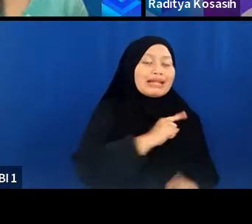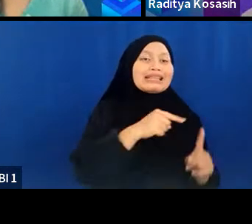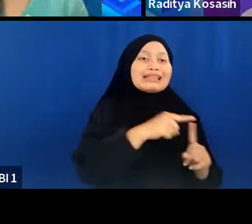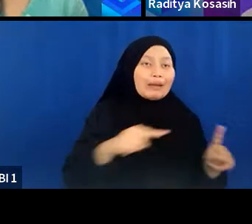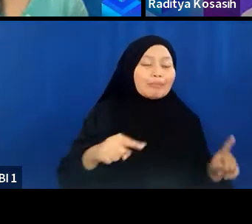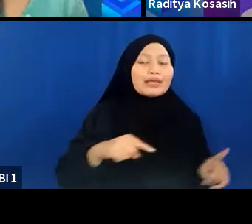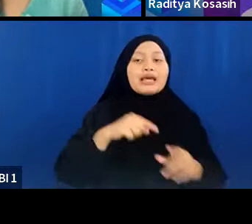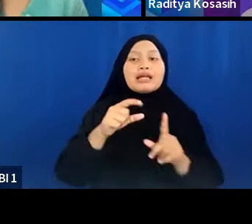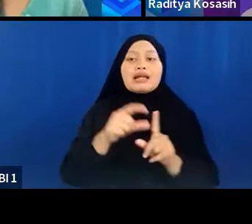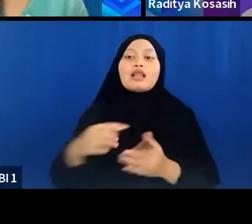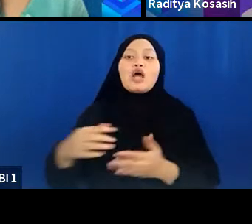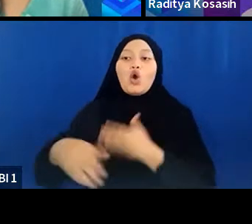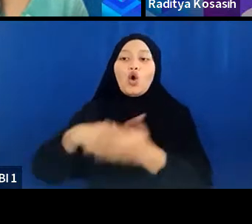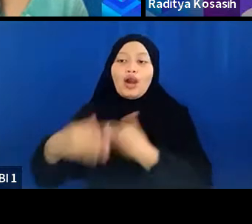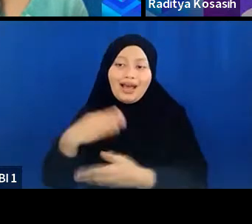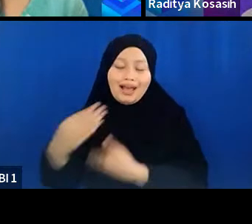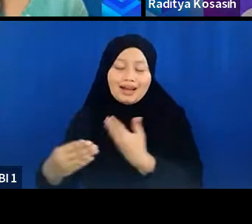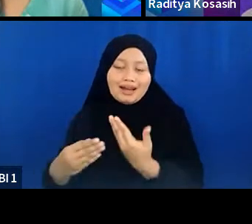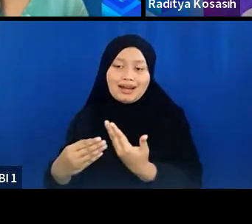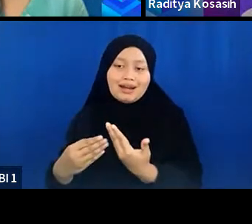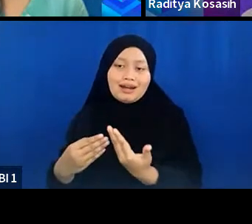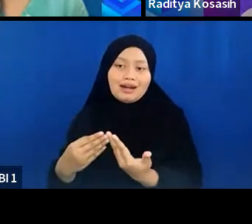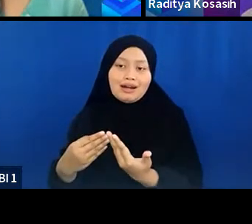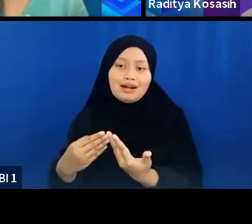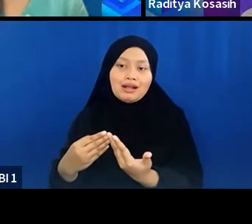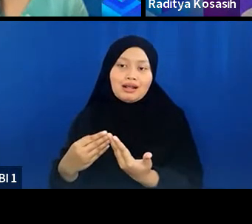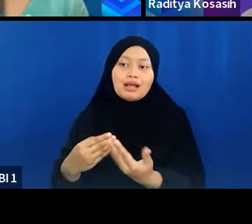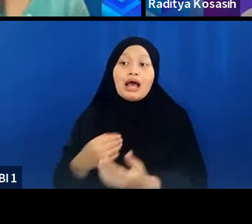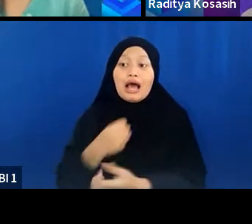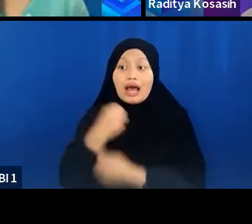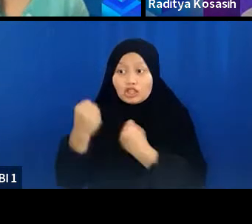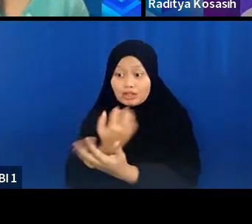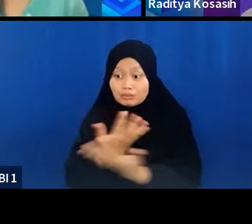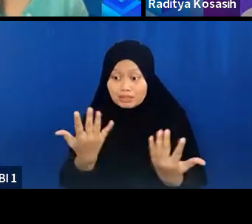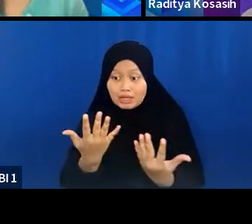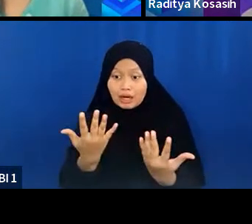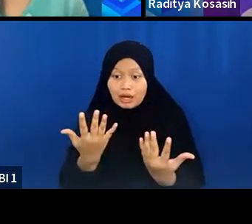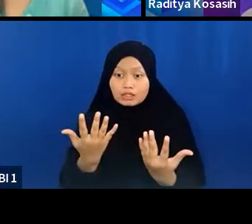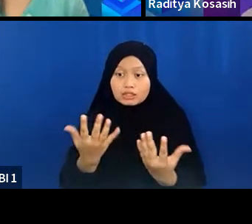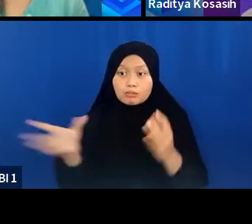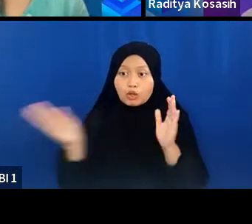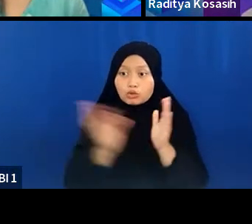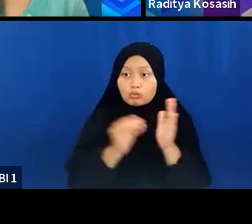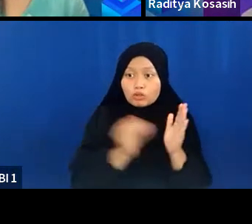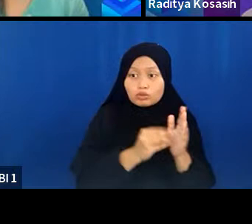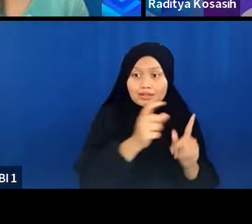masyarakat yang sebagai data pribadi